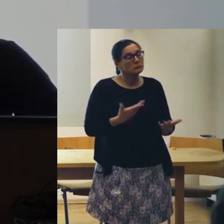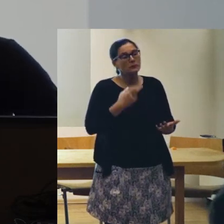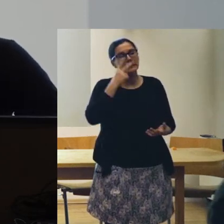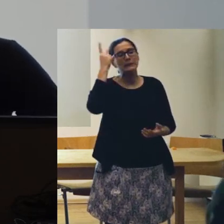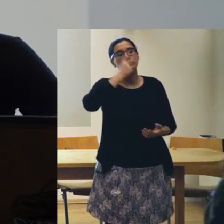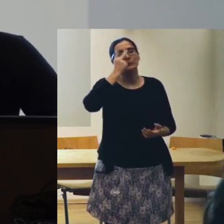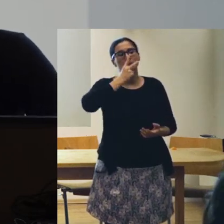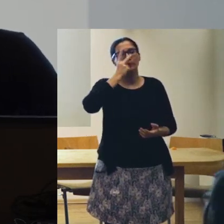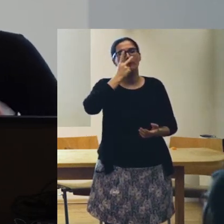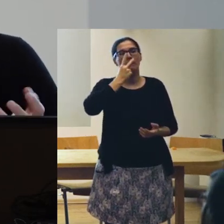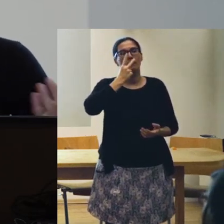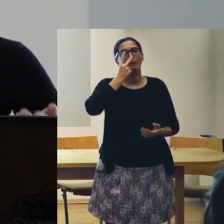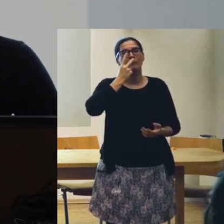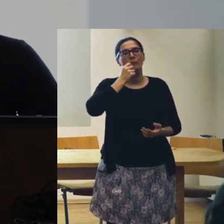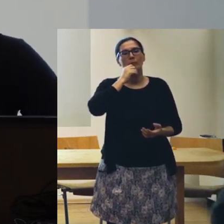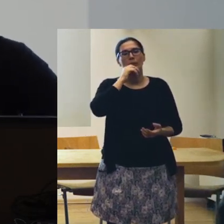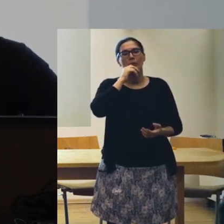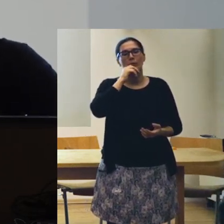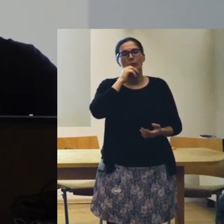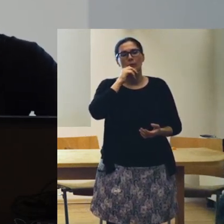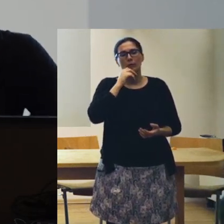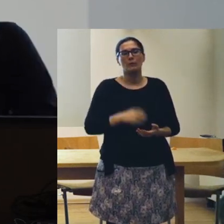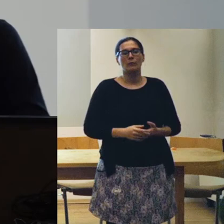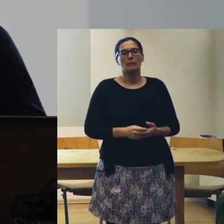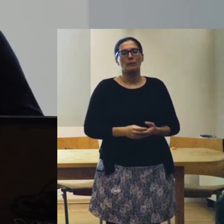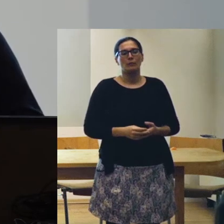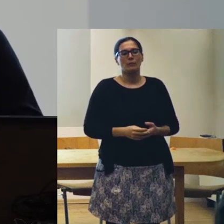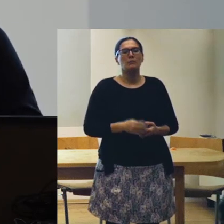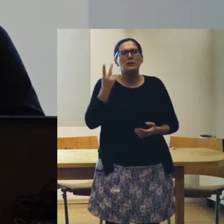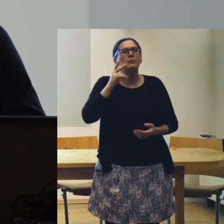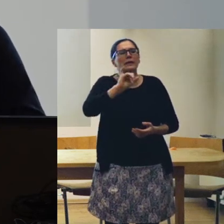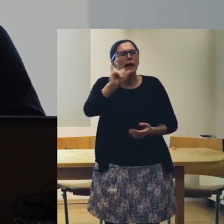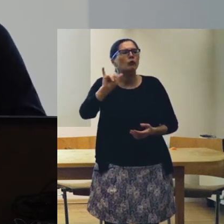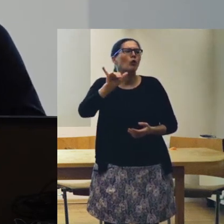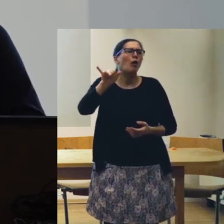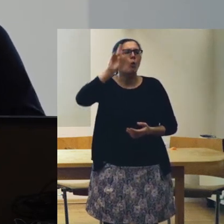Samozřejmě jako někteří jsou privilegovanější než jiní.